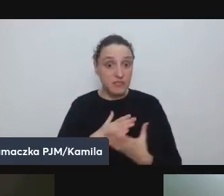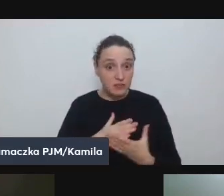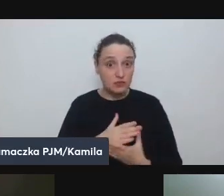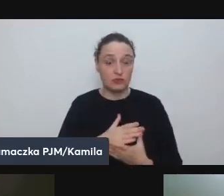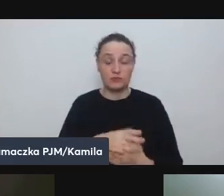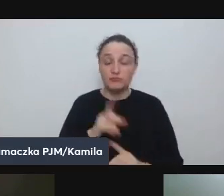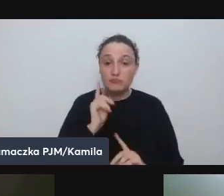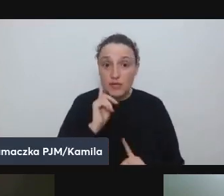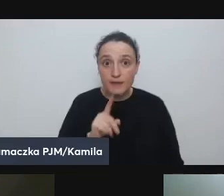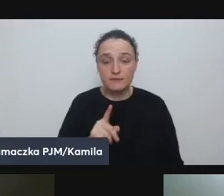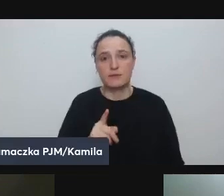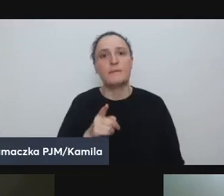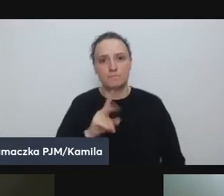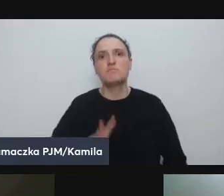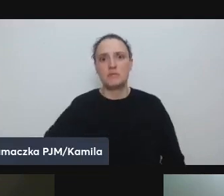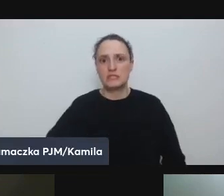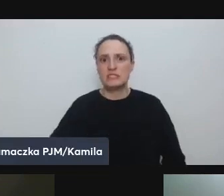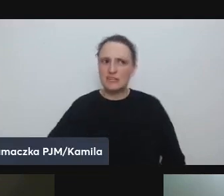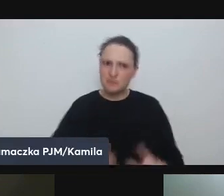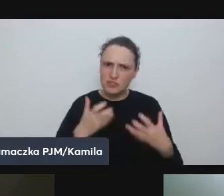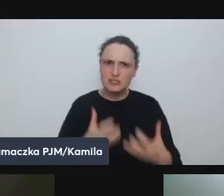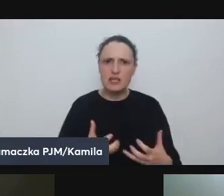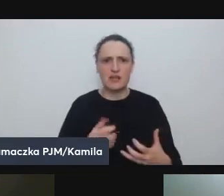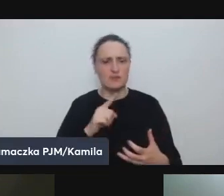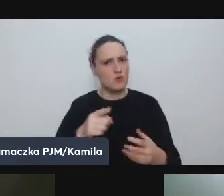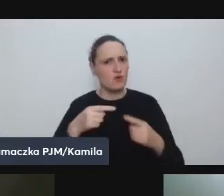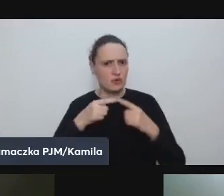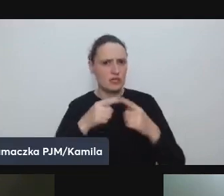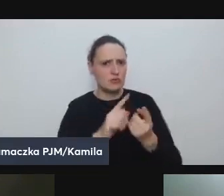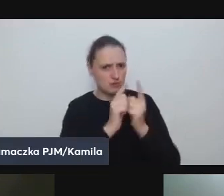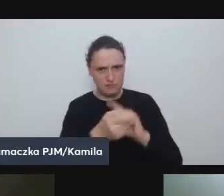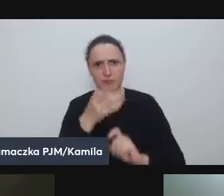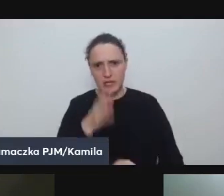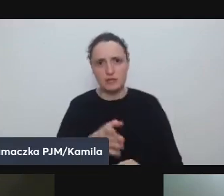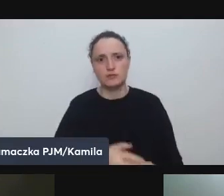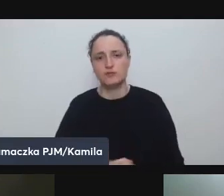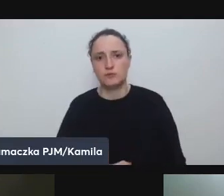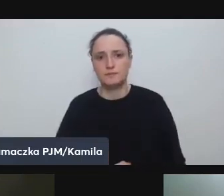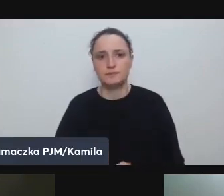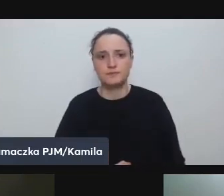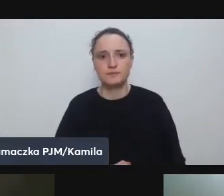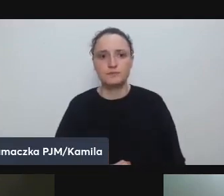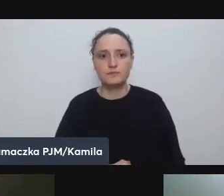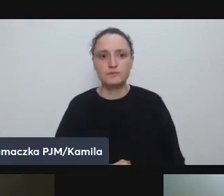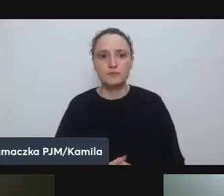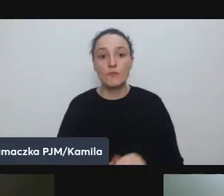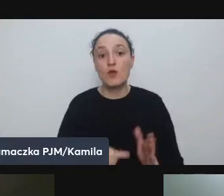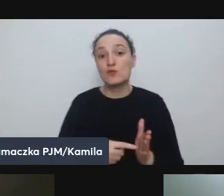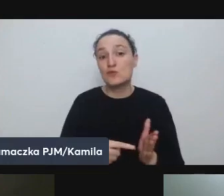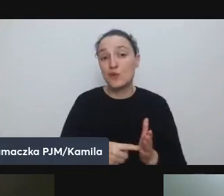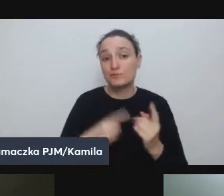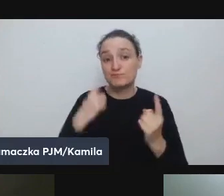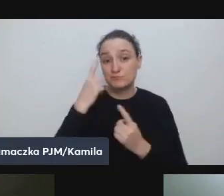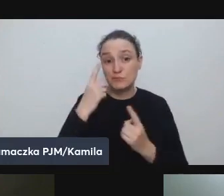najbardziej ministerstwo tego chce i to jest kierunek, który chce objąć i bardziej tutaj miałam na myśli, że